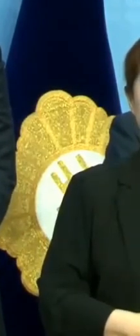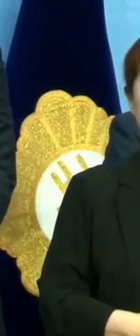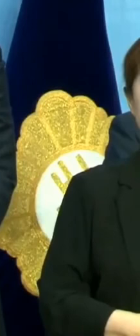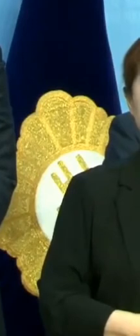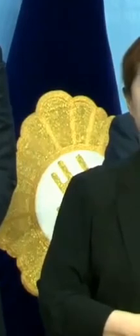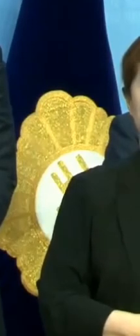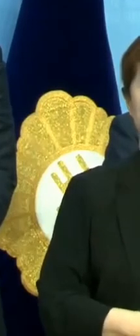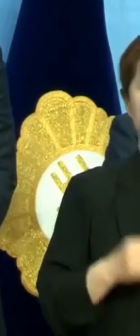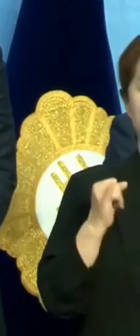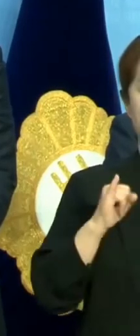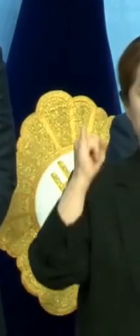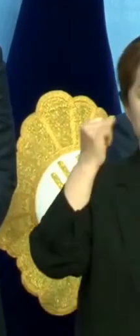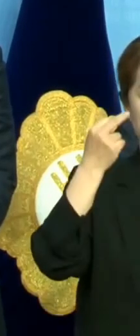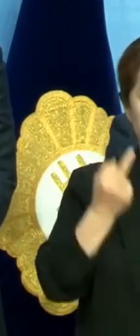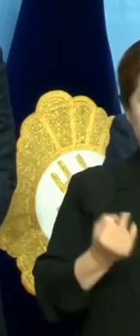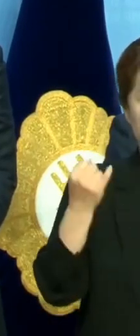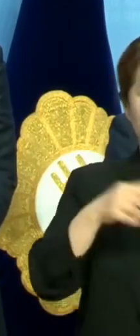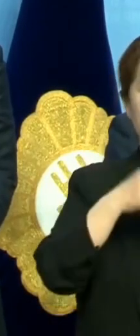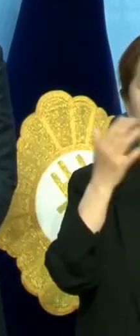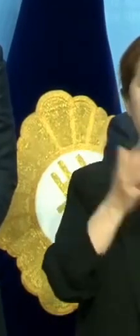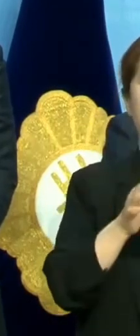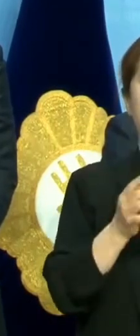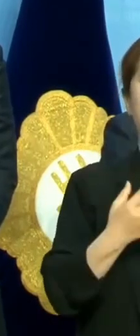언니 동생들과